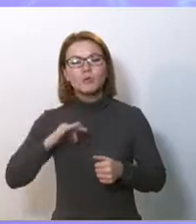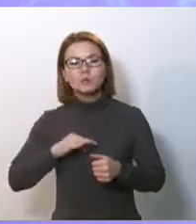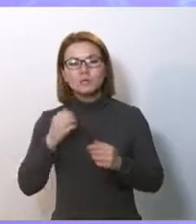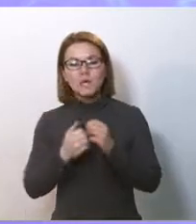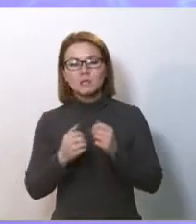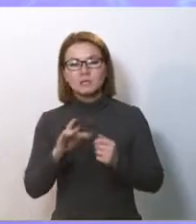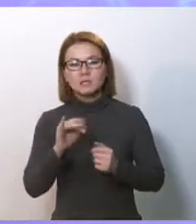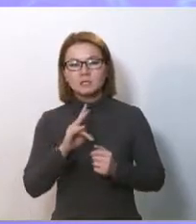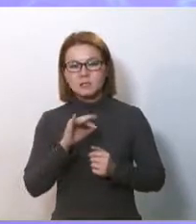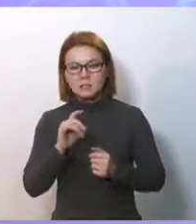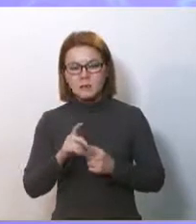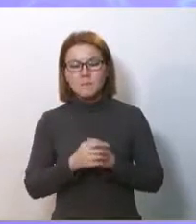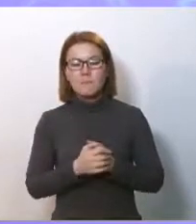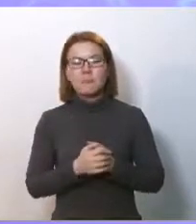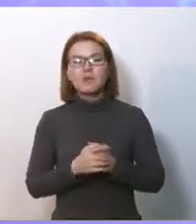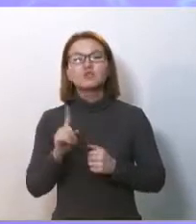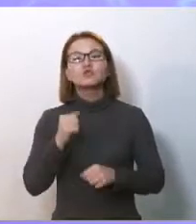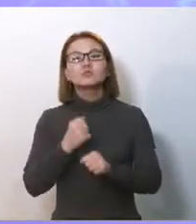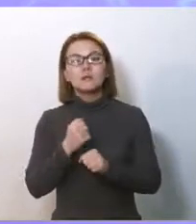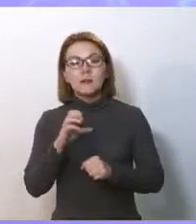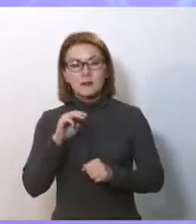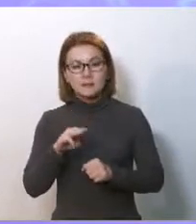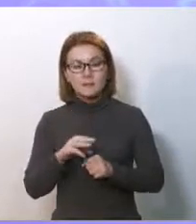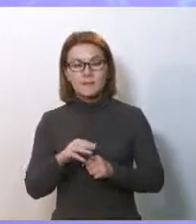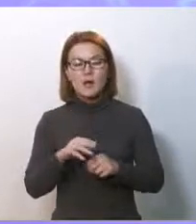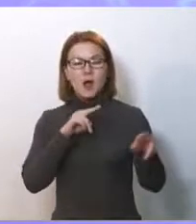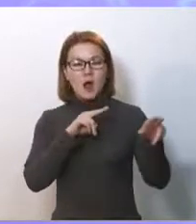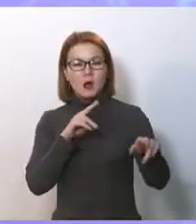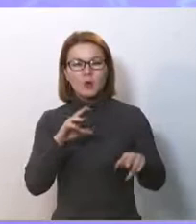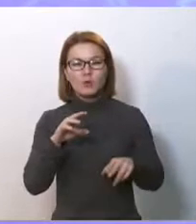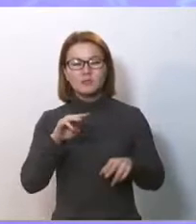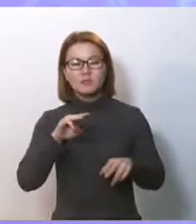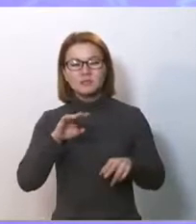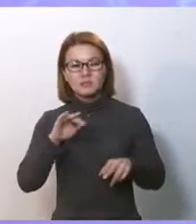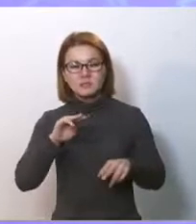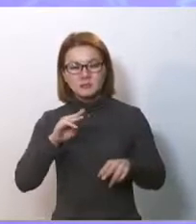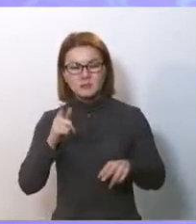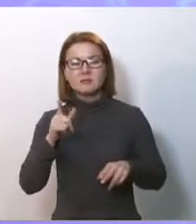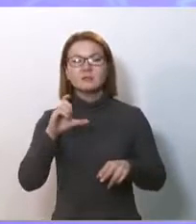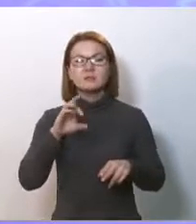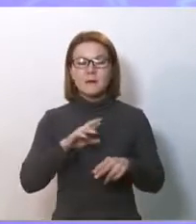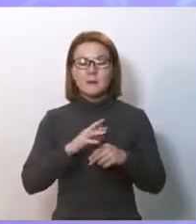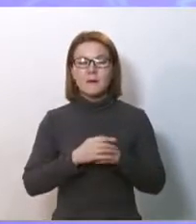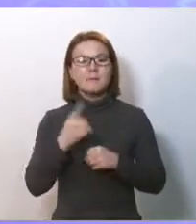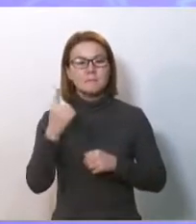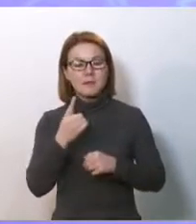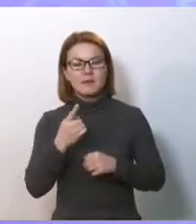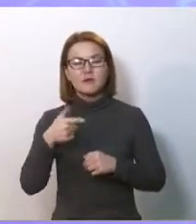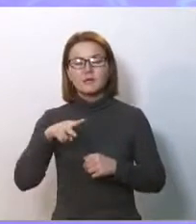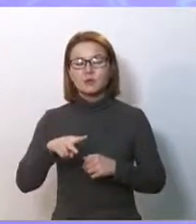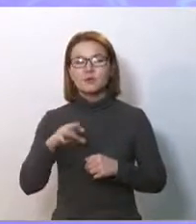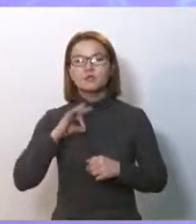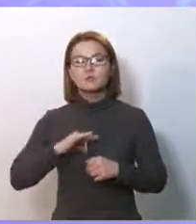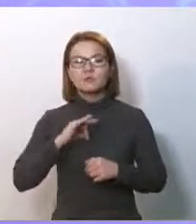каждый из них. Что делает? Охотится. Первый глагол